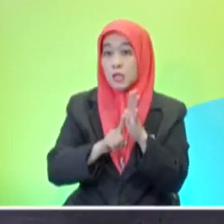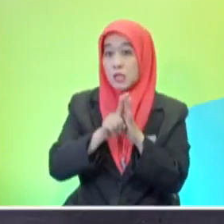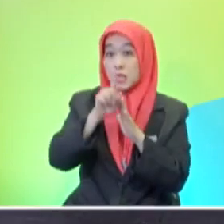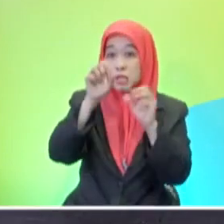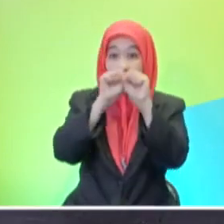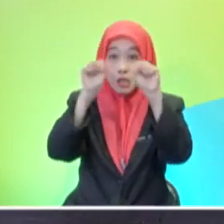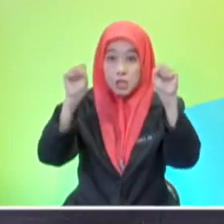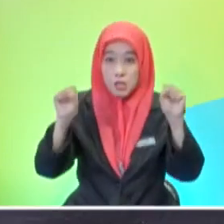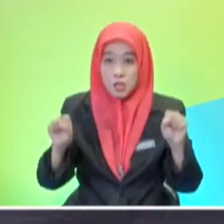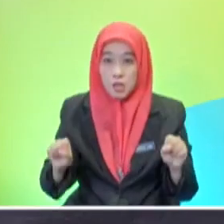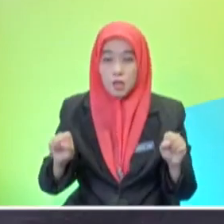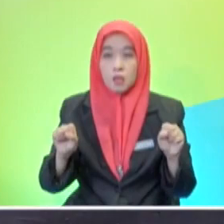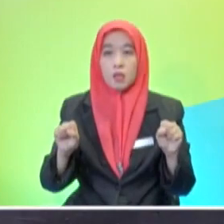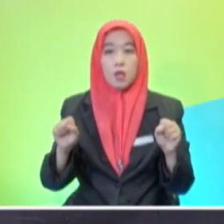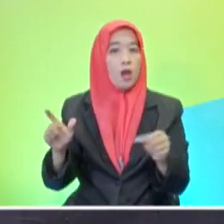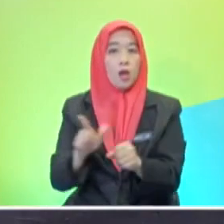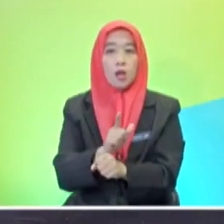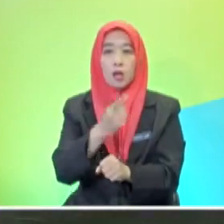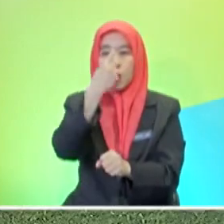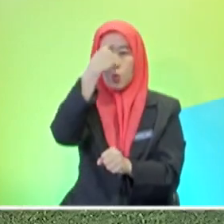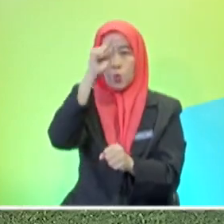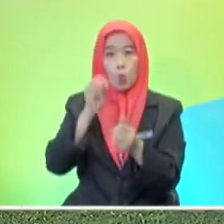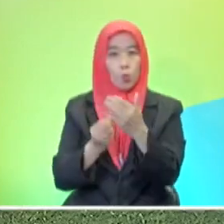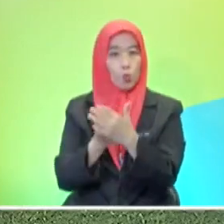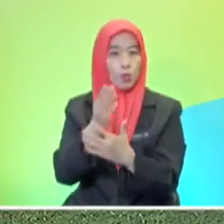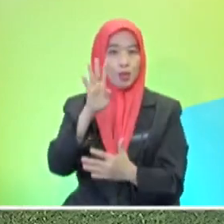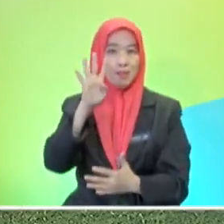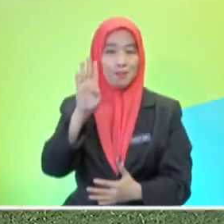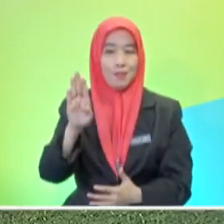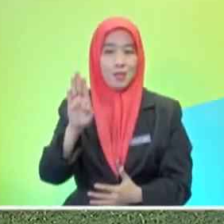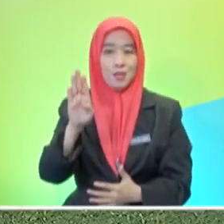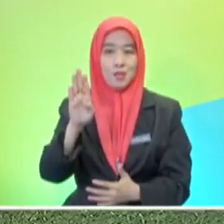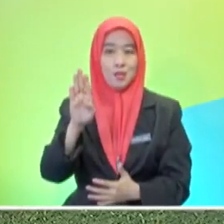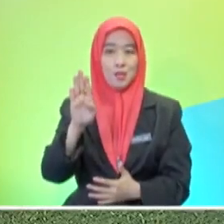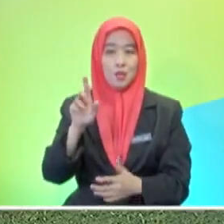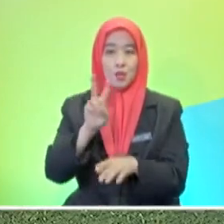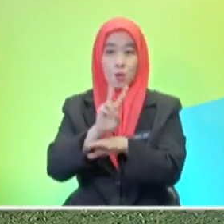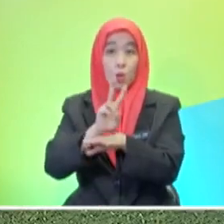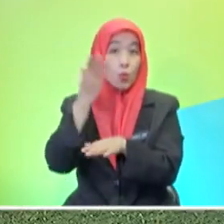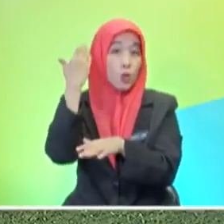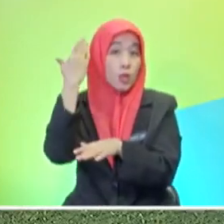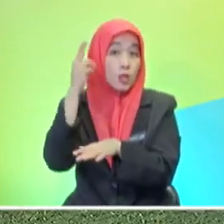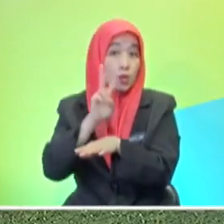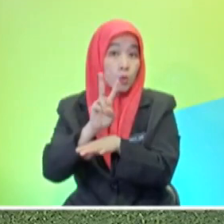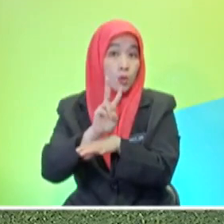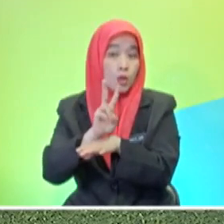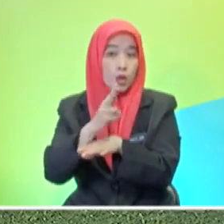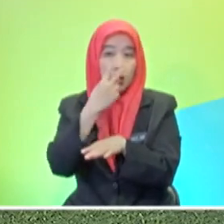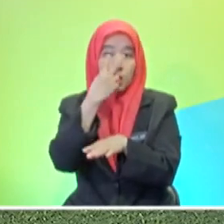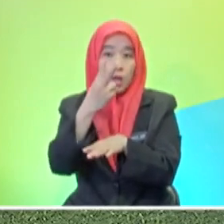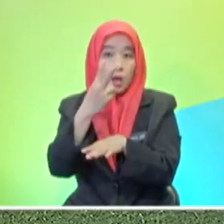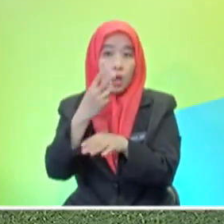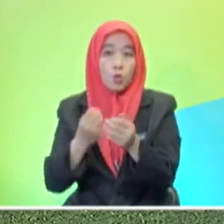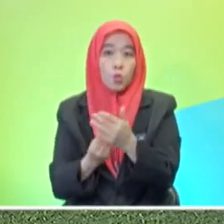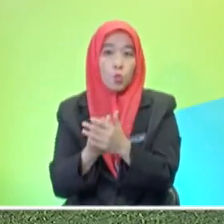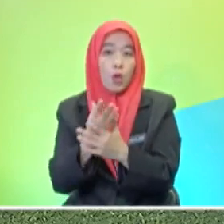rumah? Okey, dan kita lengkapkan pula untuk yang B kita ni. Okey. Okey, melalui video tadi kita dapat lihat bahawa